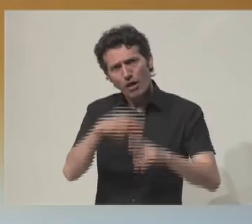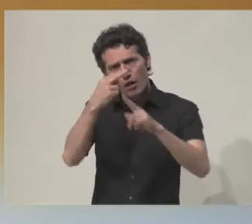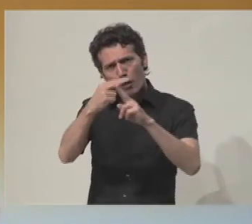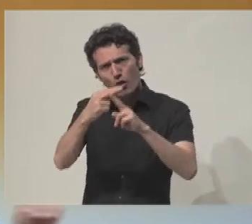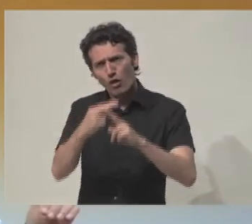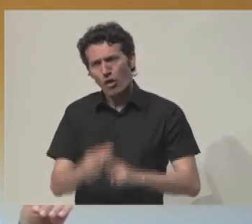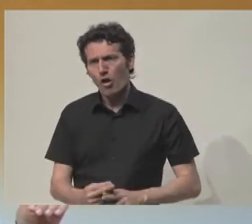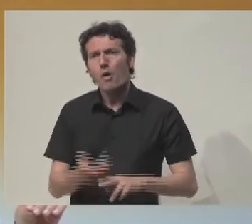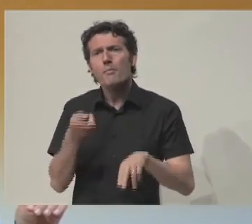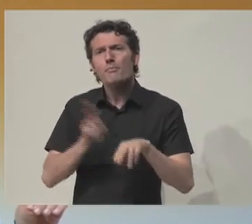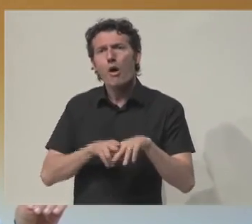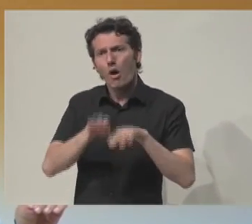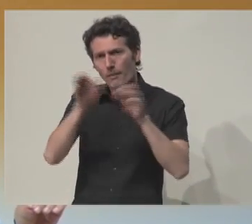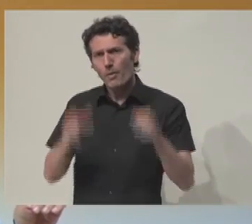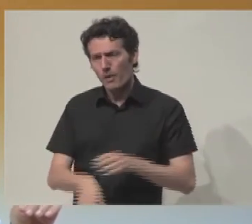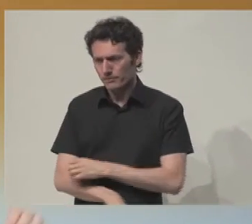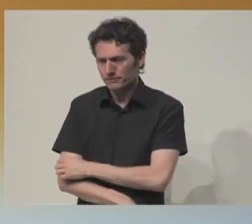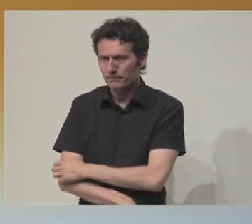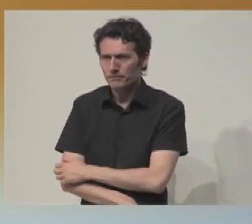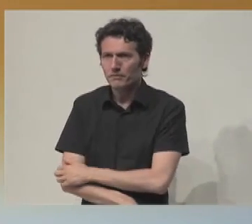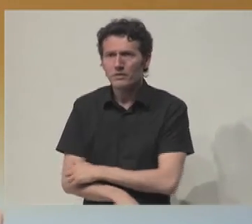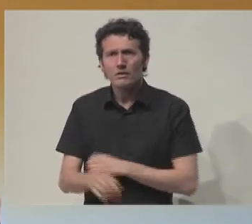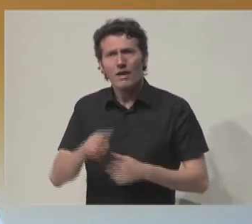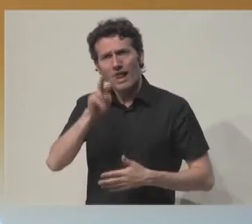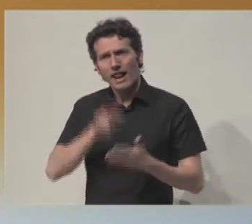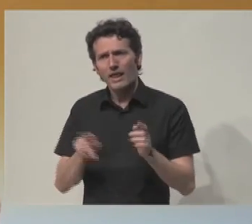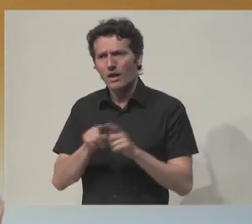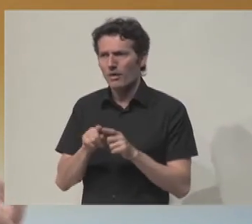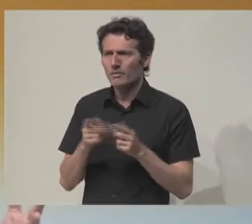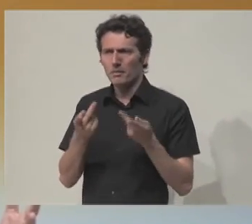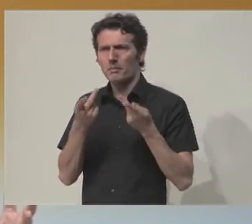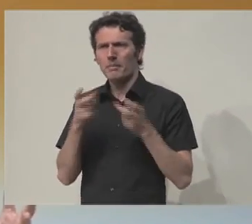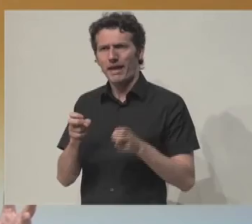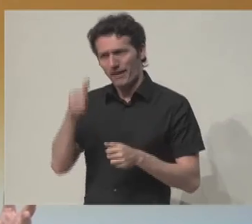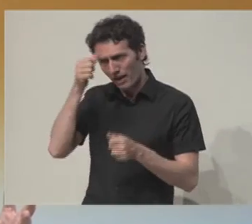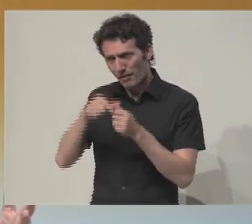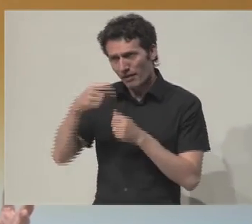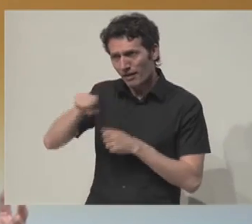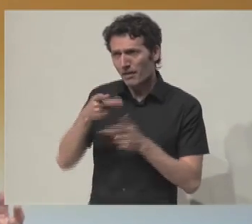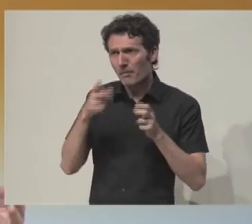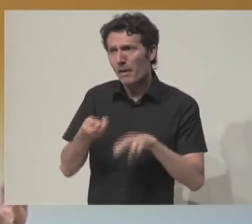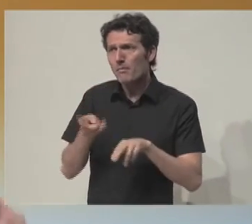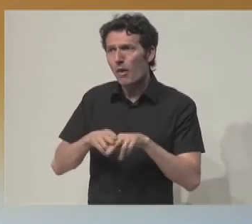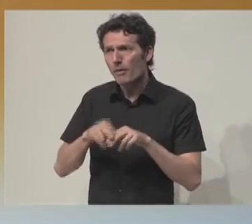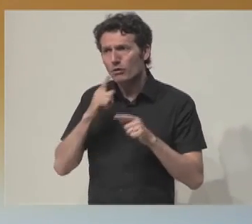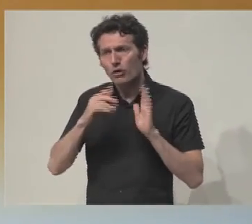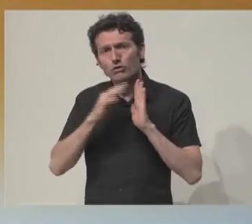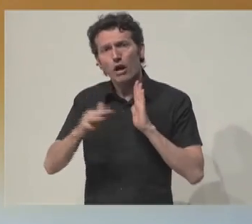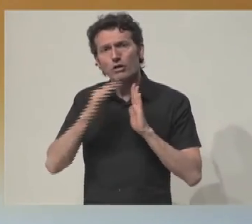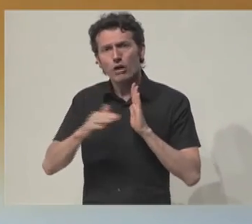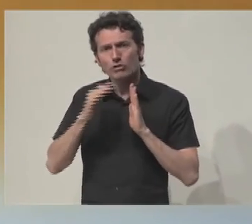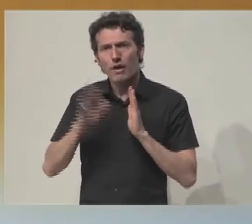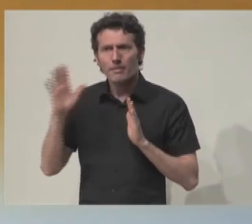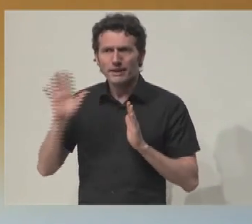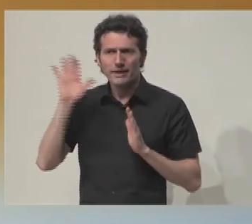monument aux morts on faisait l'appel des mares vous souvenez de ça et on chantait l'hymne